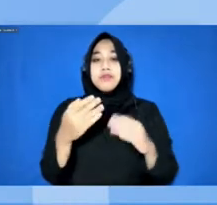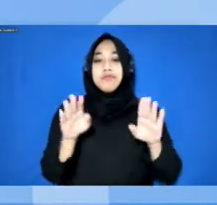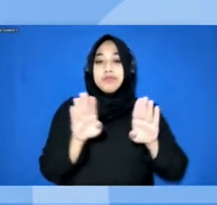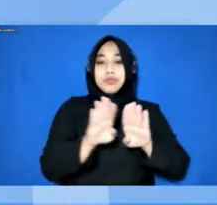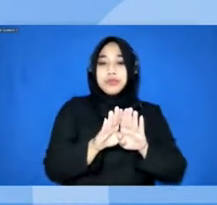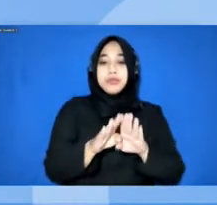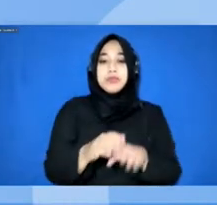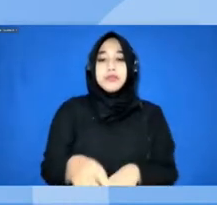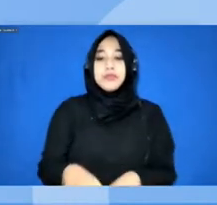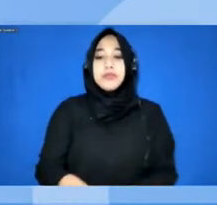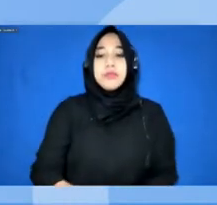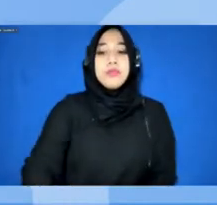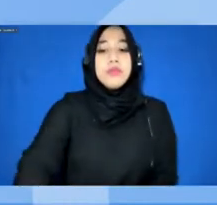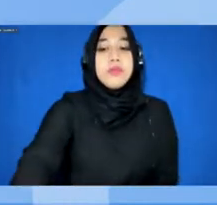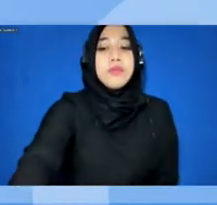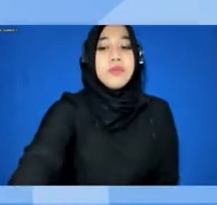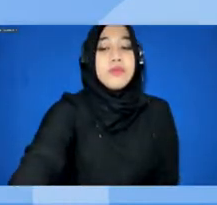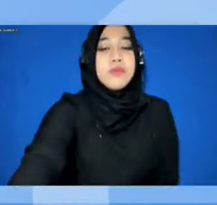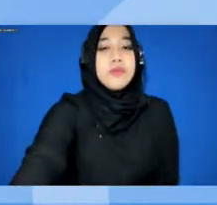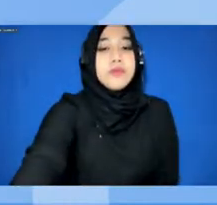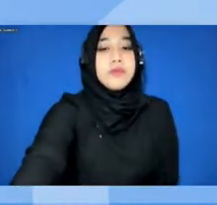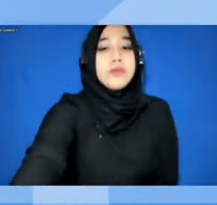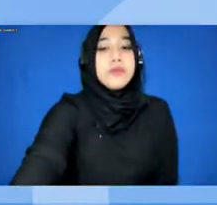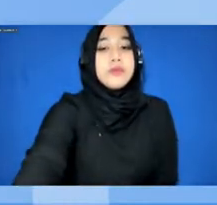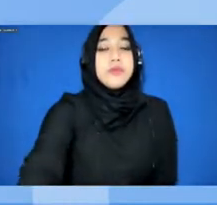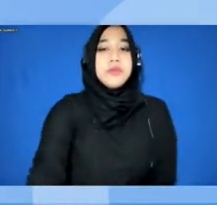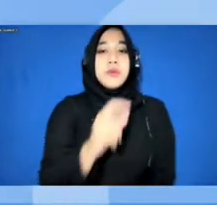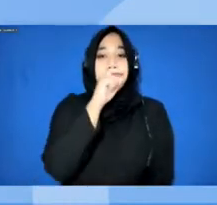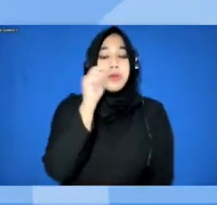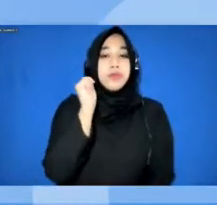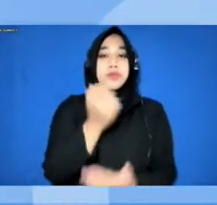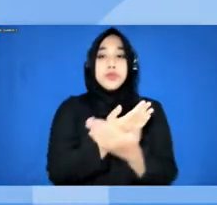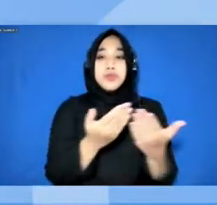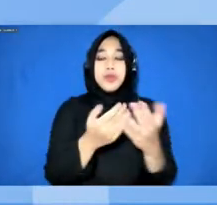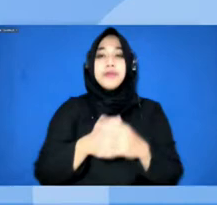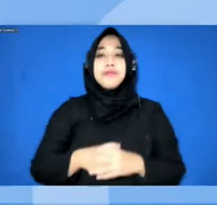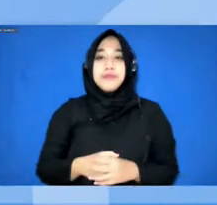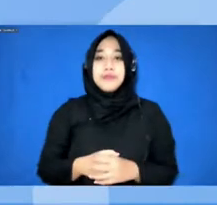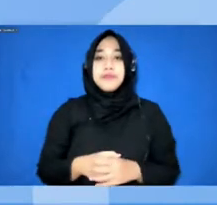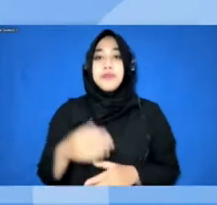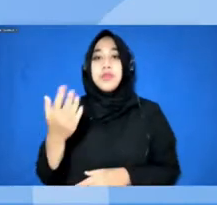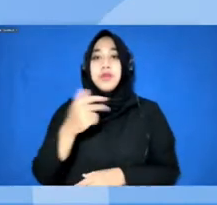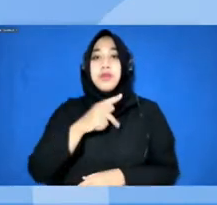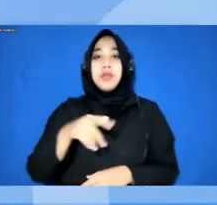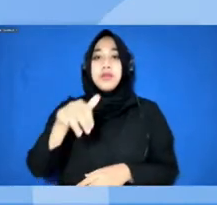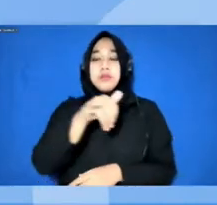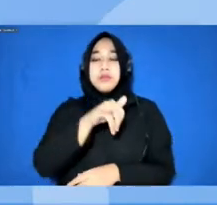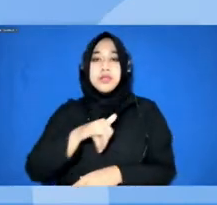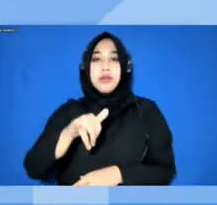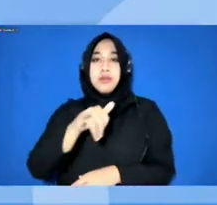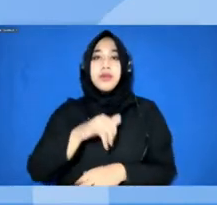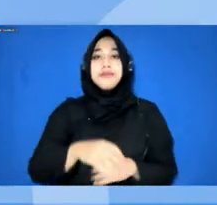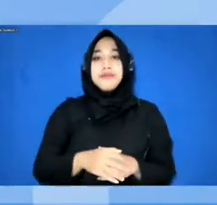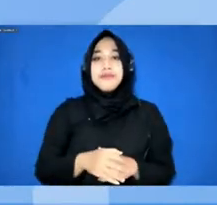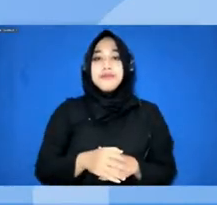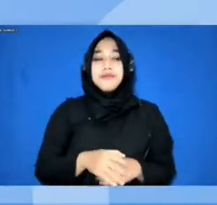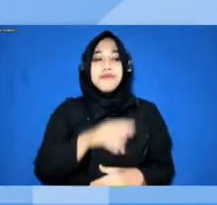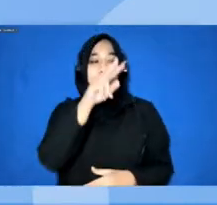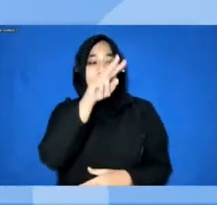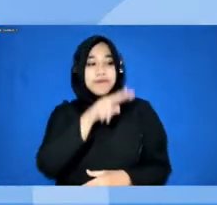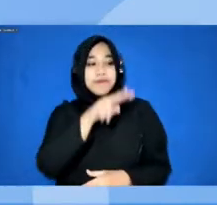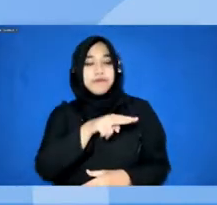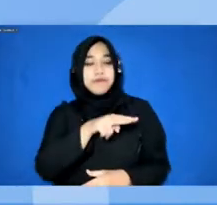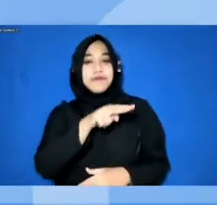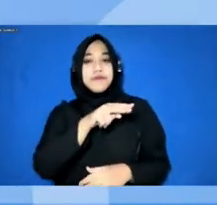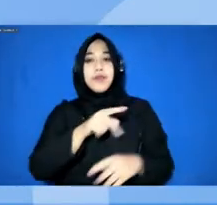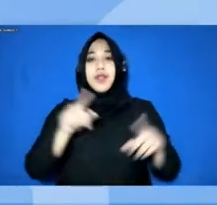closing. Baik, Bapak Ibu hadirin undangan sekalian, mari kita bersama-sama menyimak